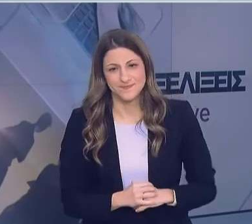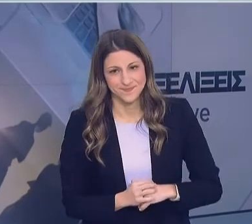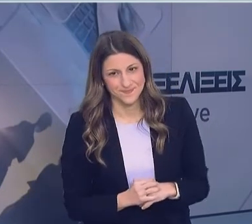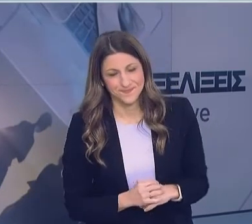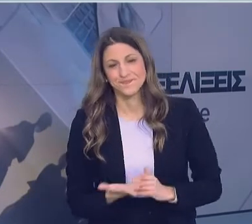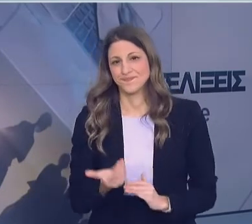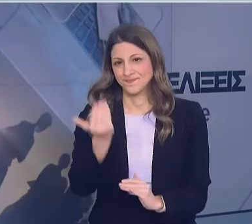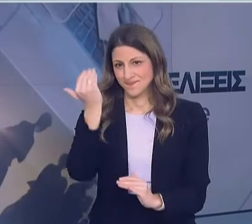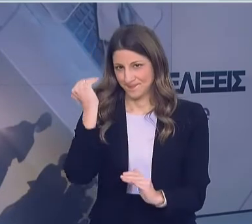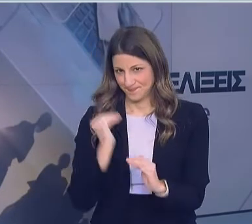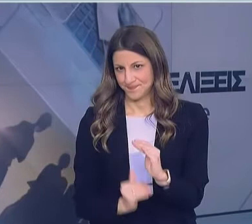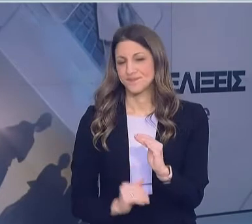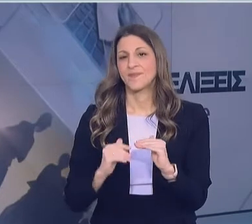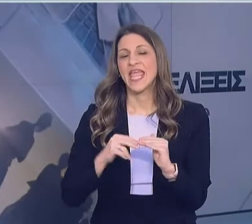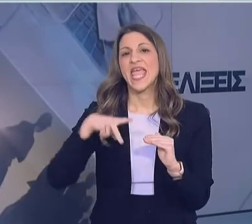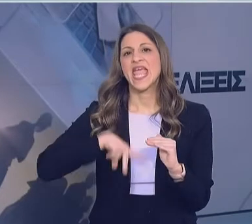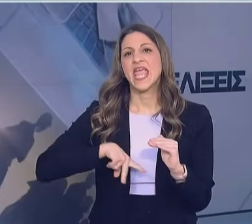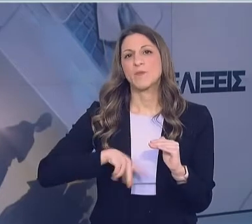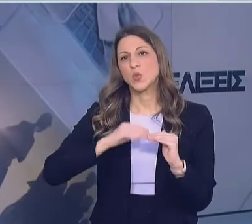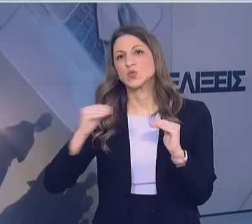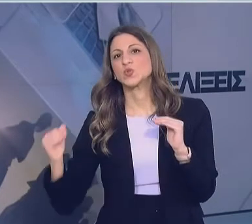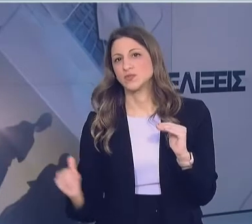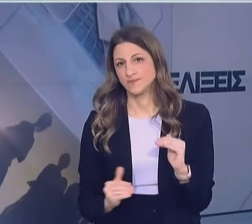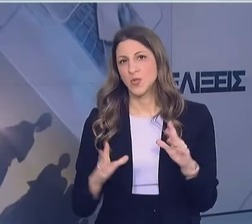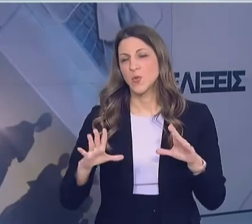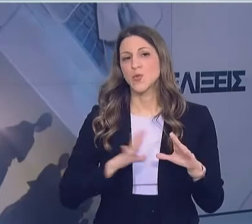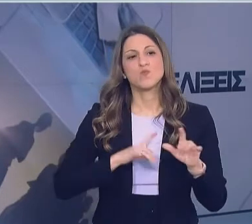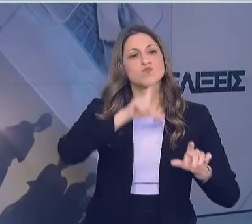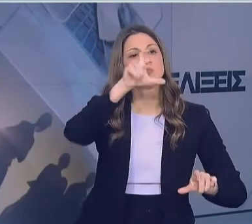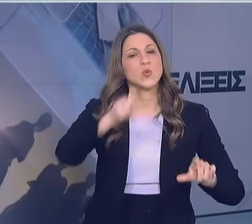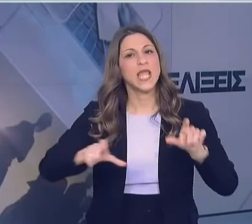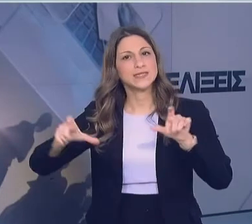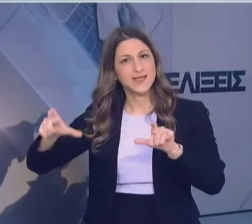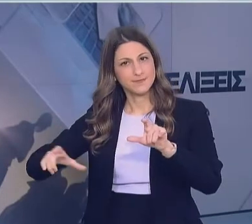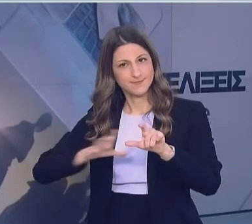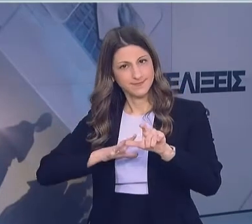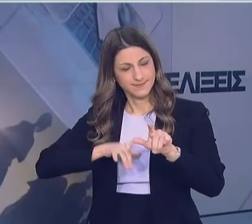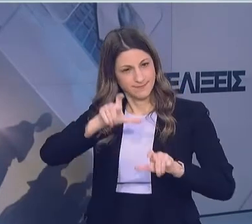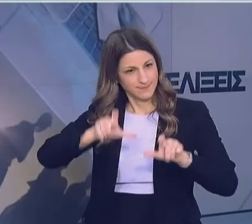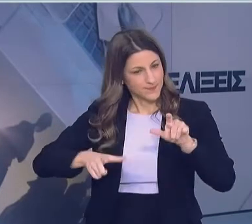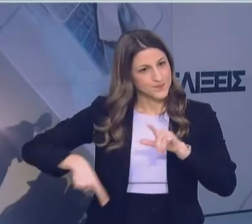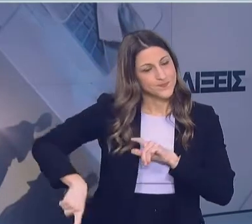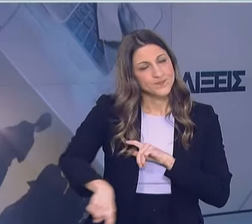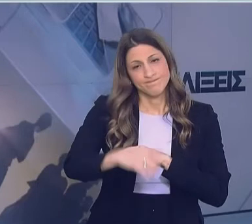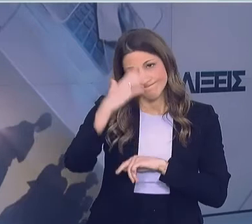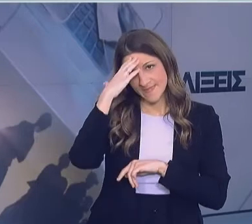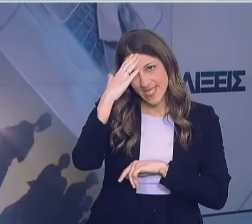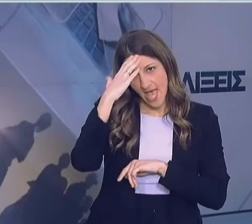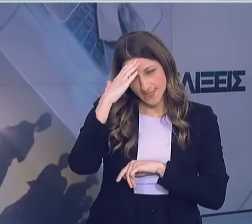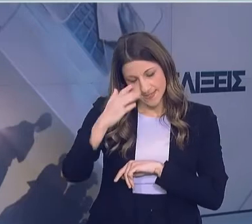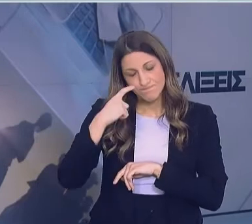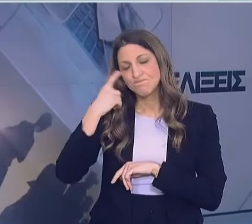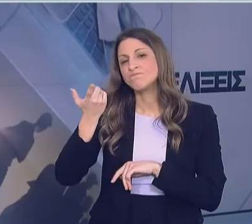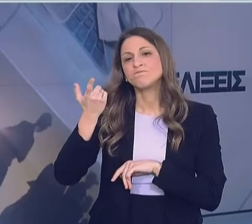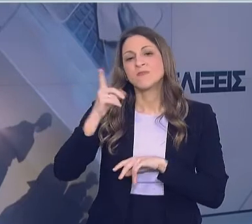Ευχαριστούμε, κύριε καθηγητά. Το λόγο έχει ο κύριος Χαρδαλιάς. Καλησπέρα και από την πολιτική προστασία. Η αντιμετώπιση της πανδημίας αποτελεί κοινό